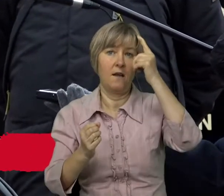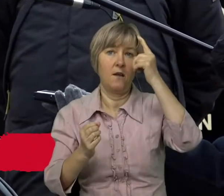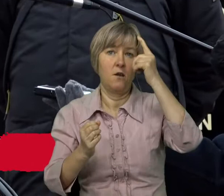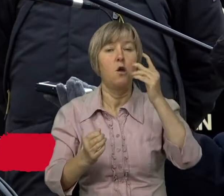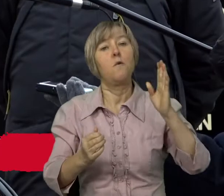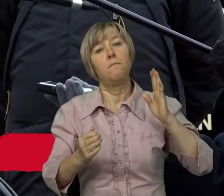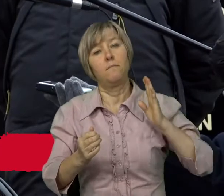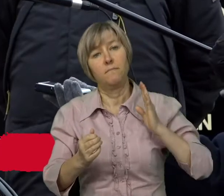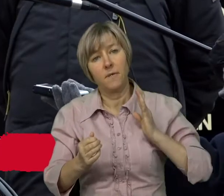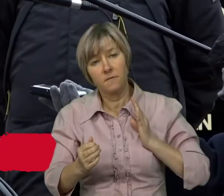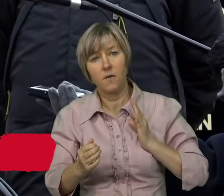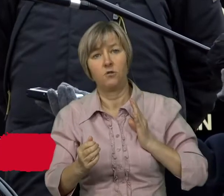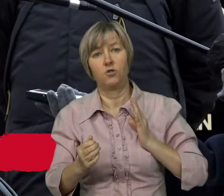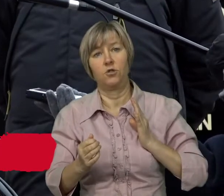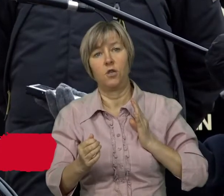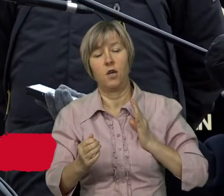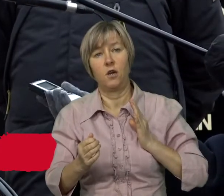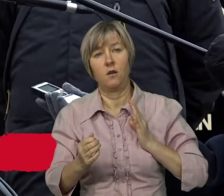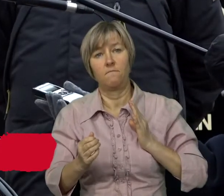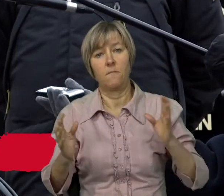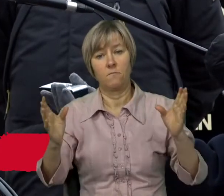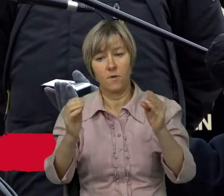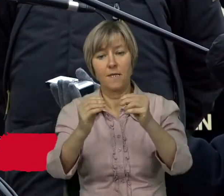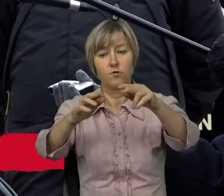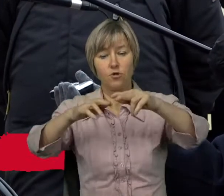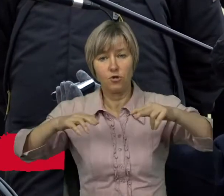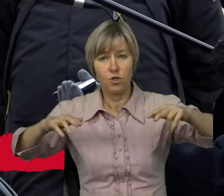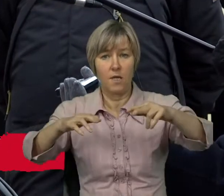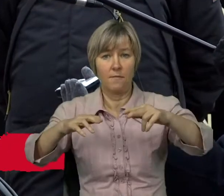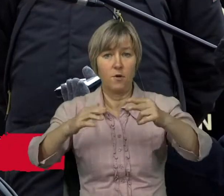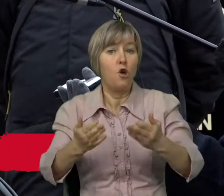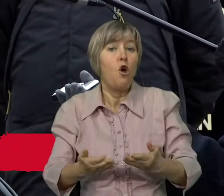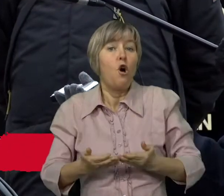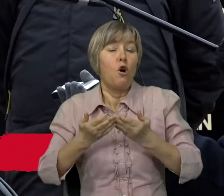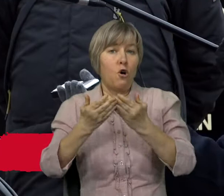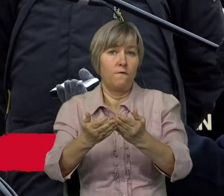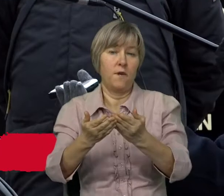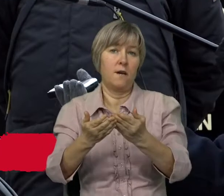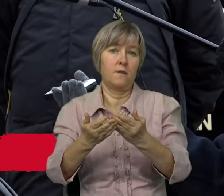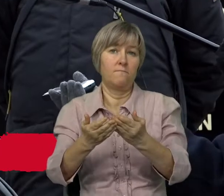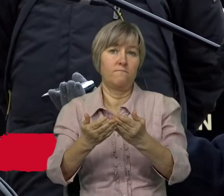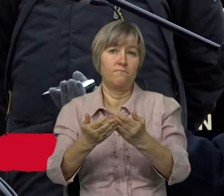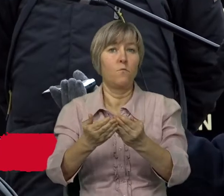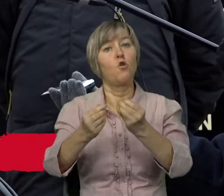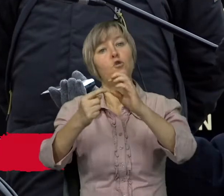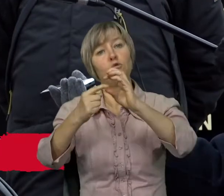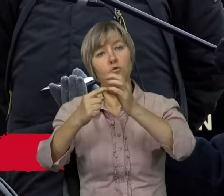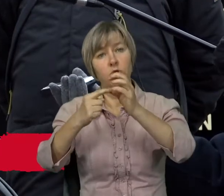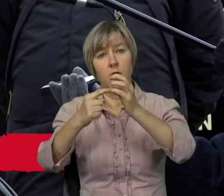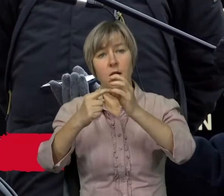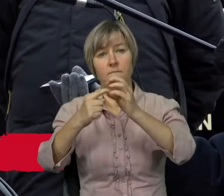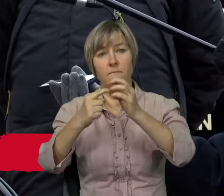z przedstawicielami rodzin, bliskich, ofiar właśnie grudnia. Będziemy chcieli